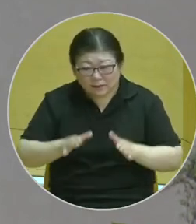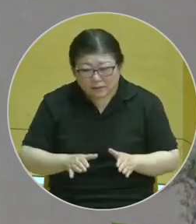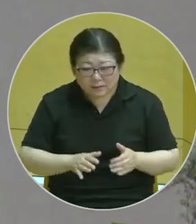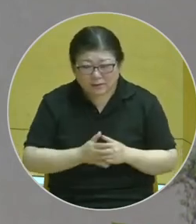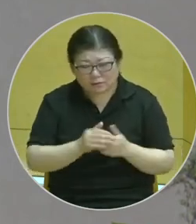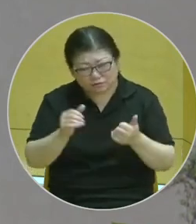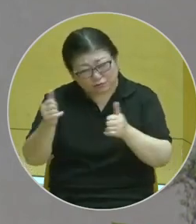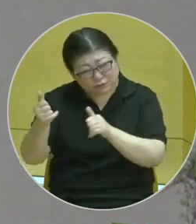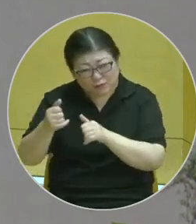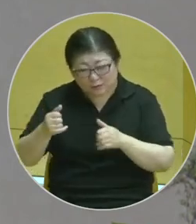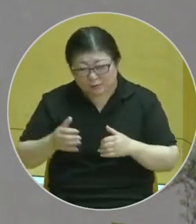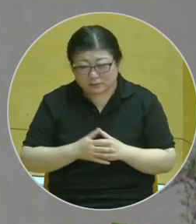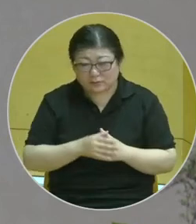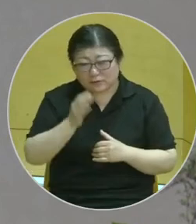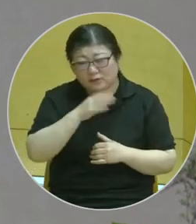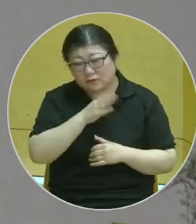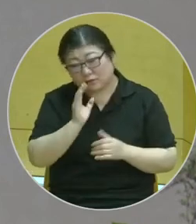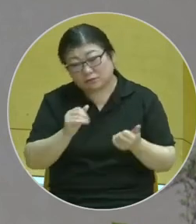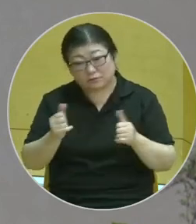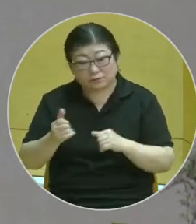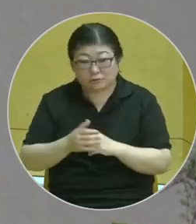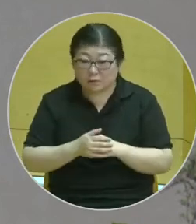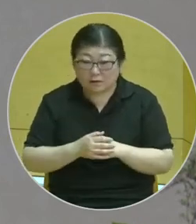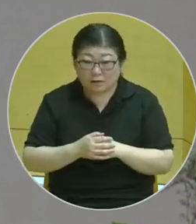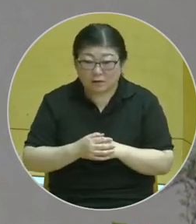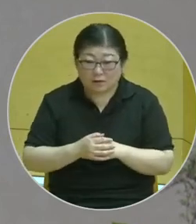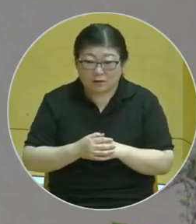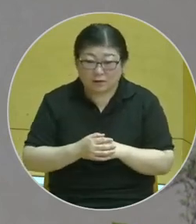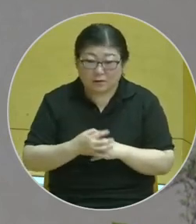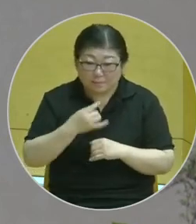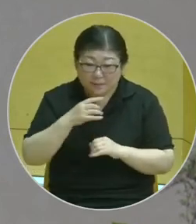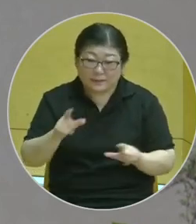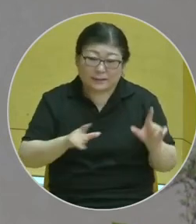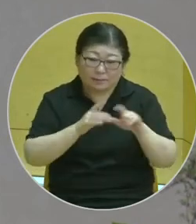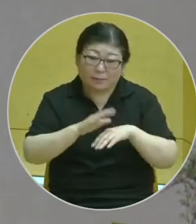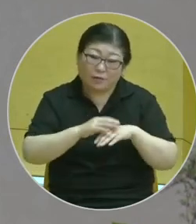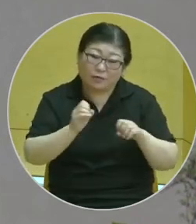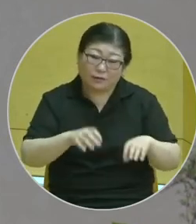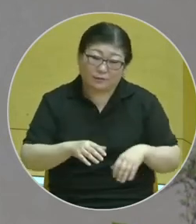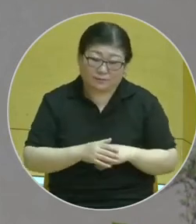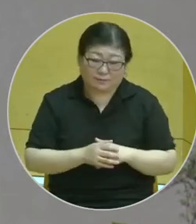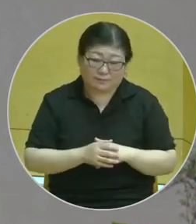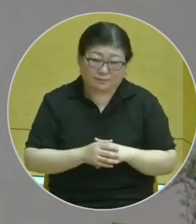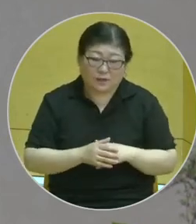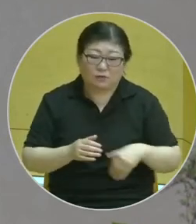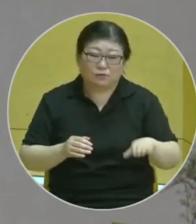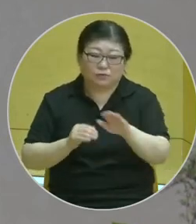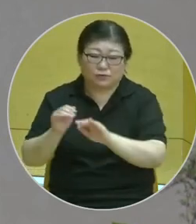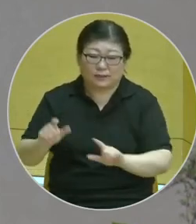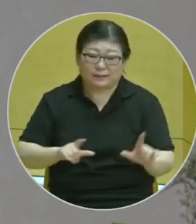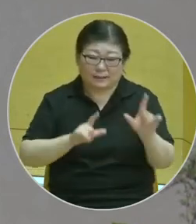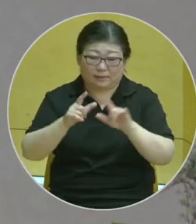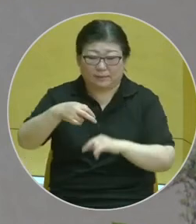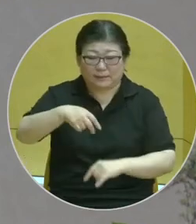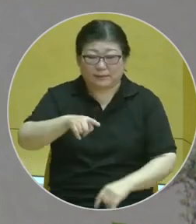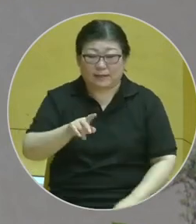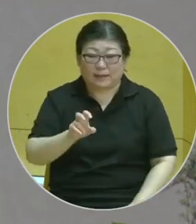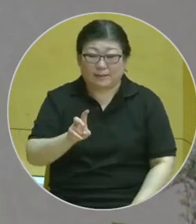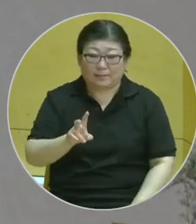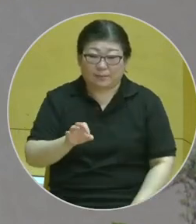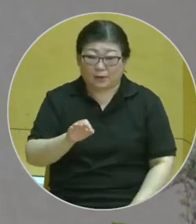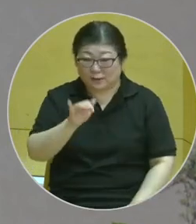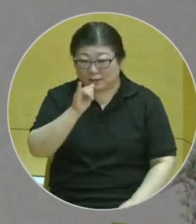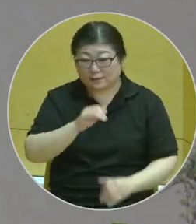인생이 다 그렇게 많이 해서 가면 인생 정말로 뭐예요 그러나 우리의 삶은 4명이 있어요 이 땅을 살면서 이